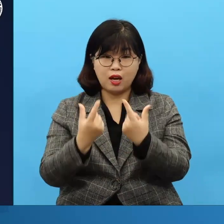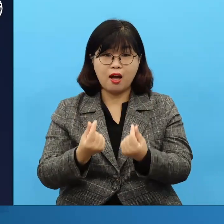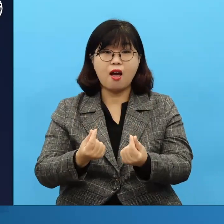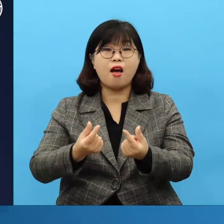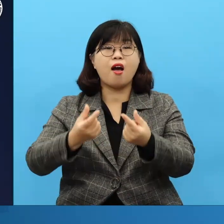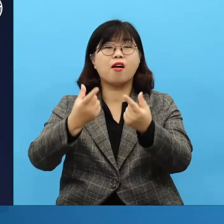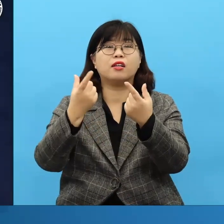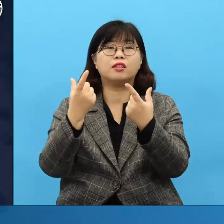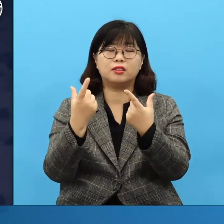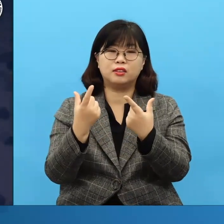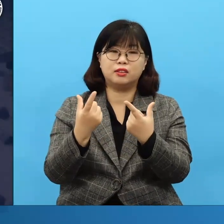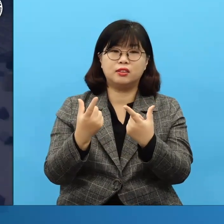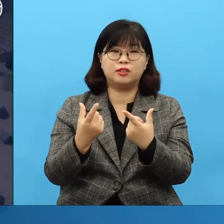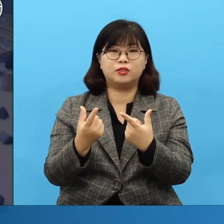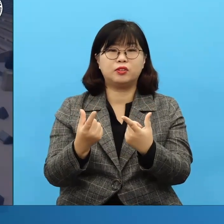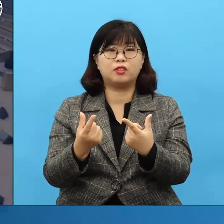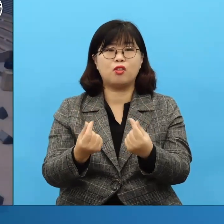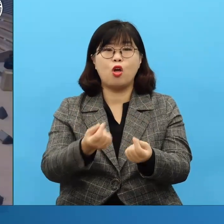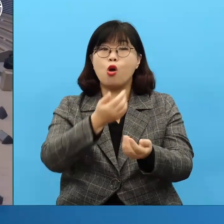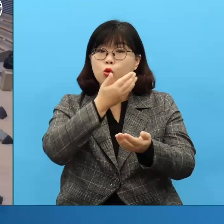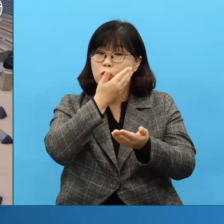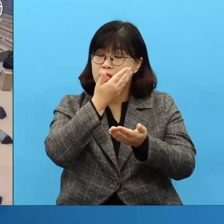생명샘이로다.